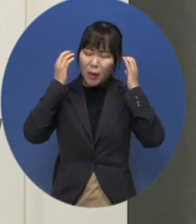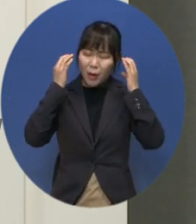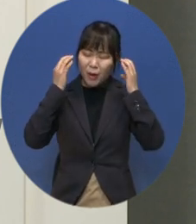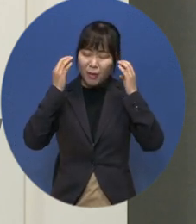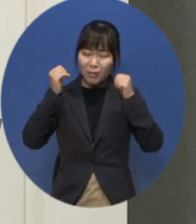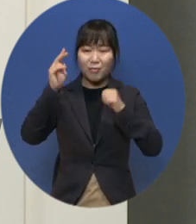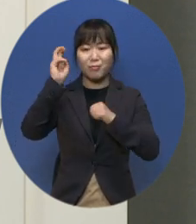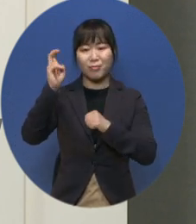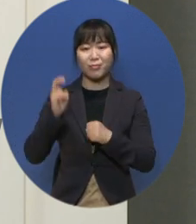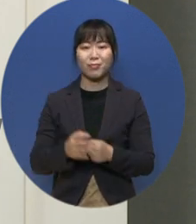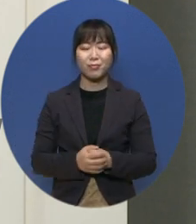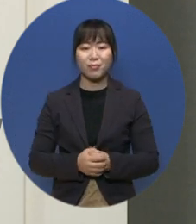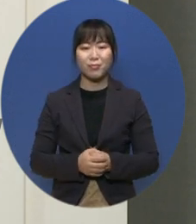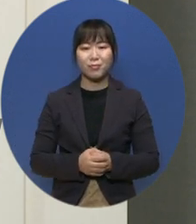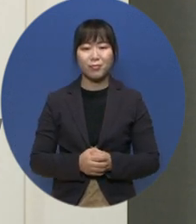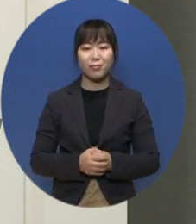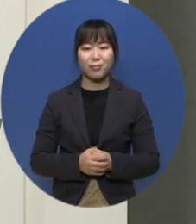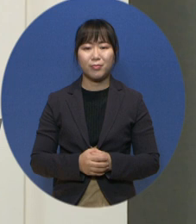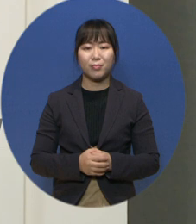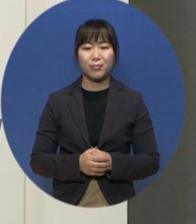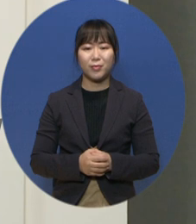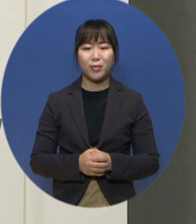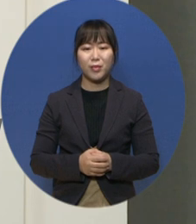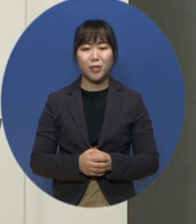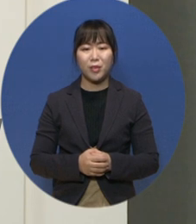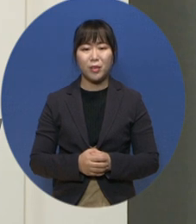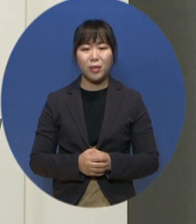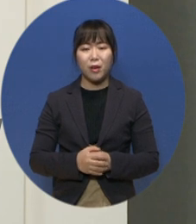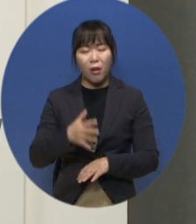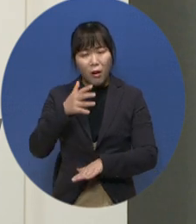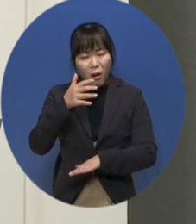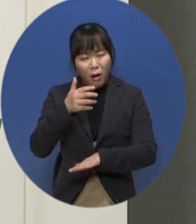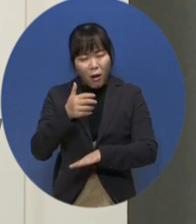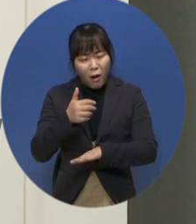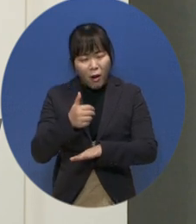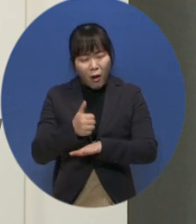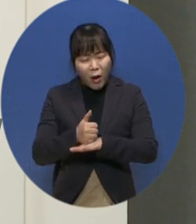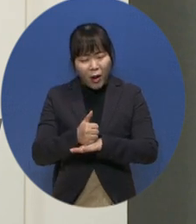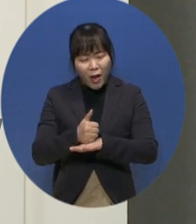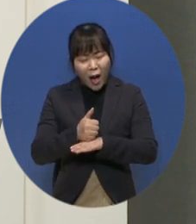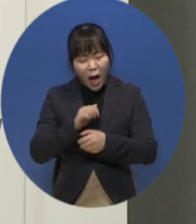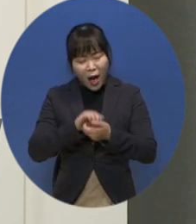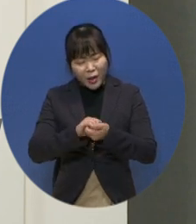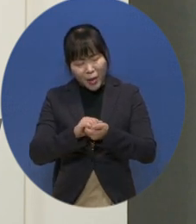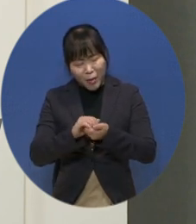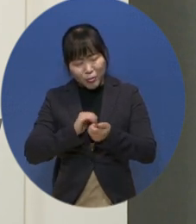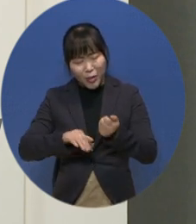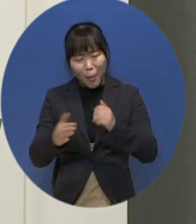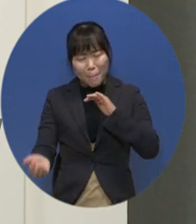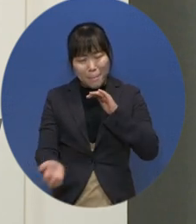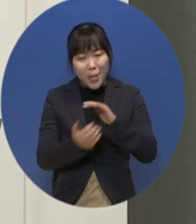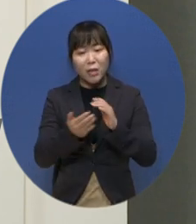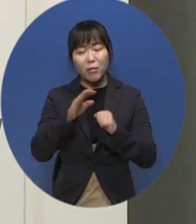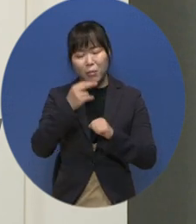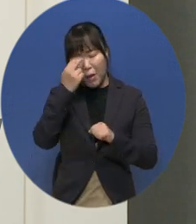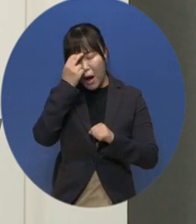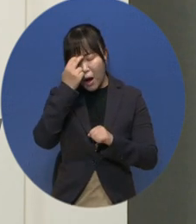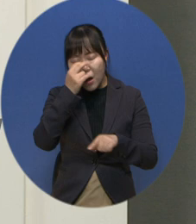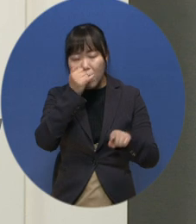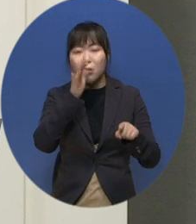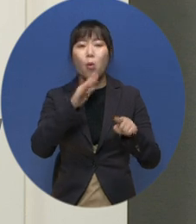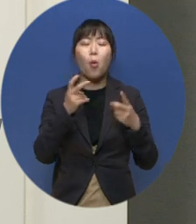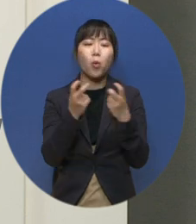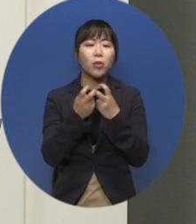하는 생각을 합니다. 그래 결국은 그 한계점에 우리가 도달했는데 이걸 어떻게 해결을 좀